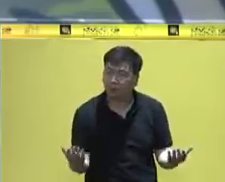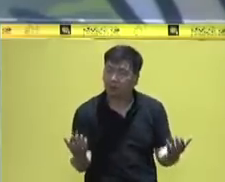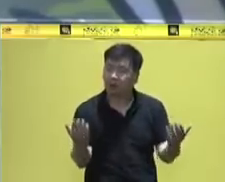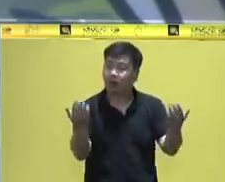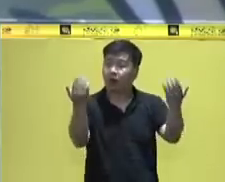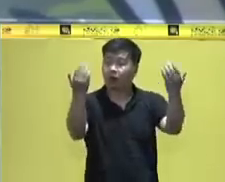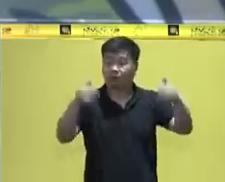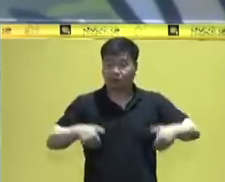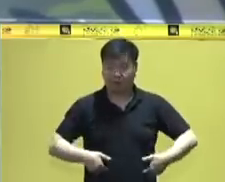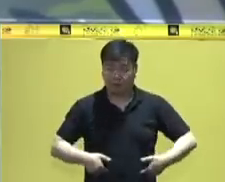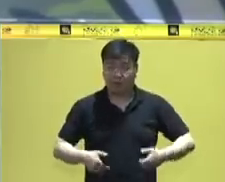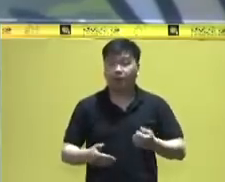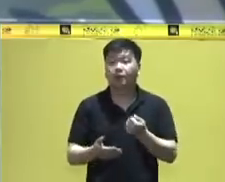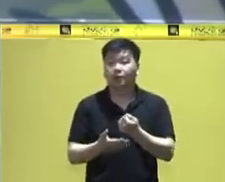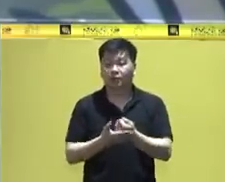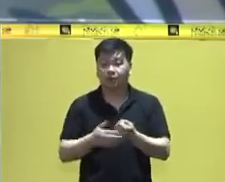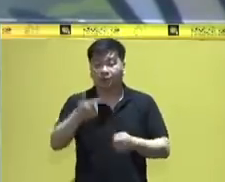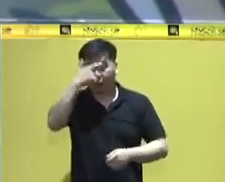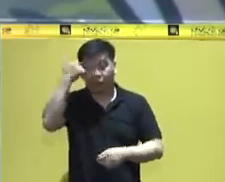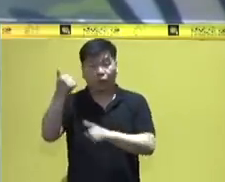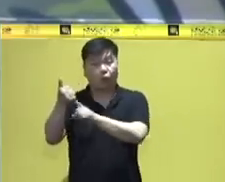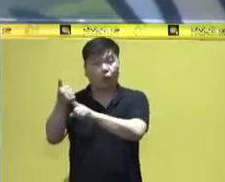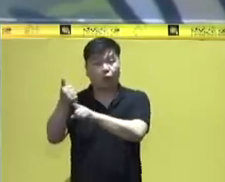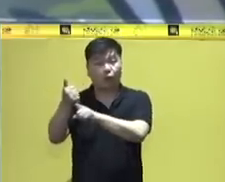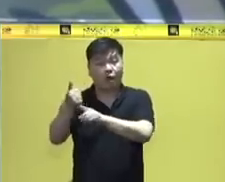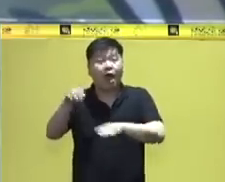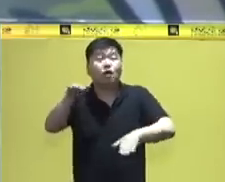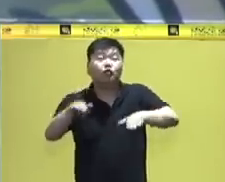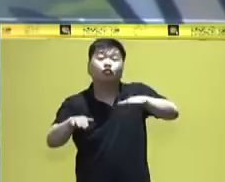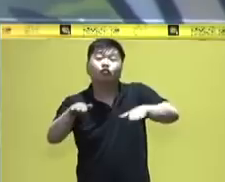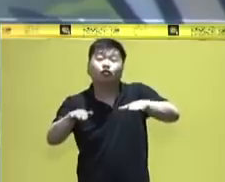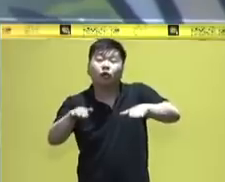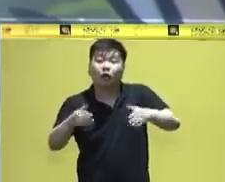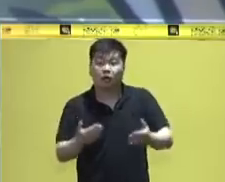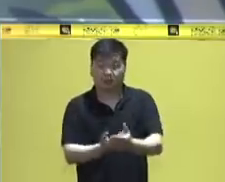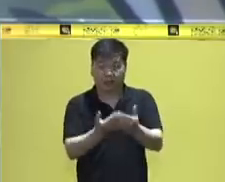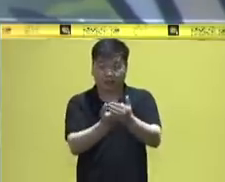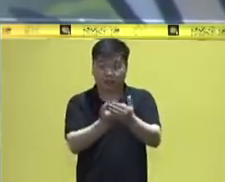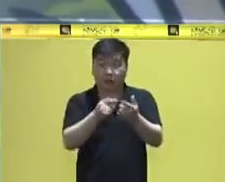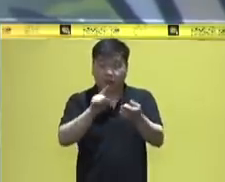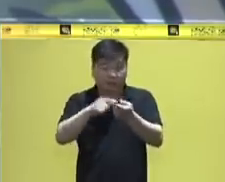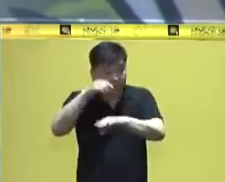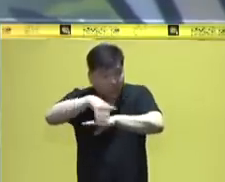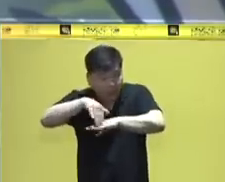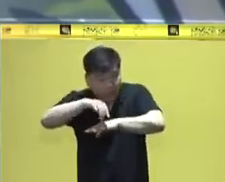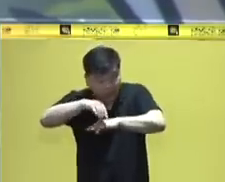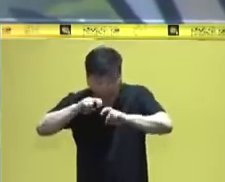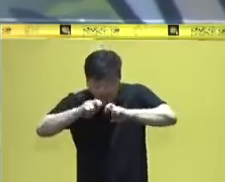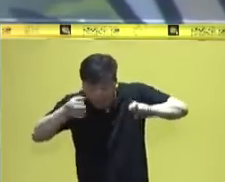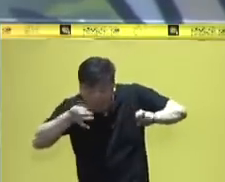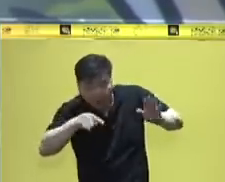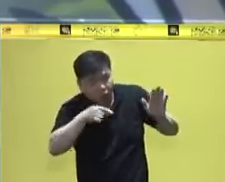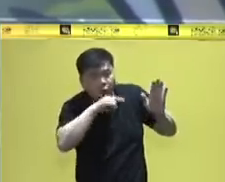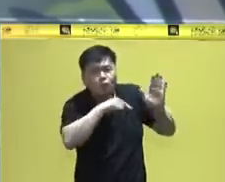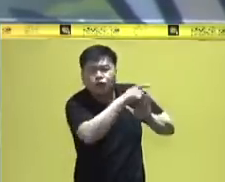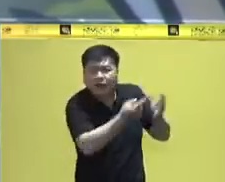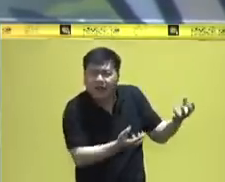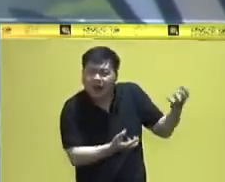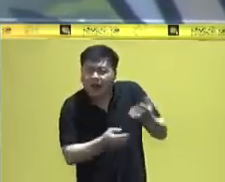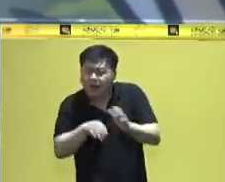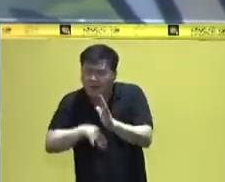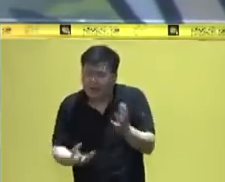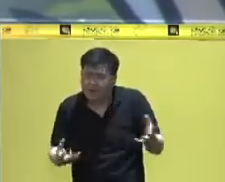그런 점에서 본다면은 노무현 대통령의 어떤 균형발전 의식은 북한까지 있었고 실제 북한 같은 경우는